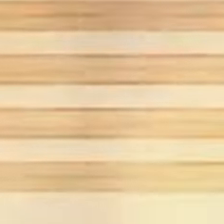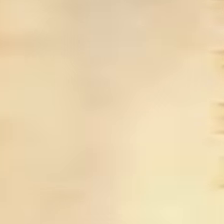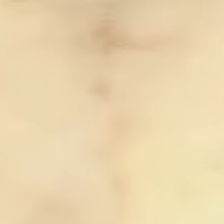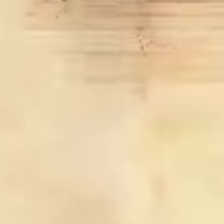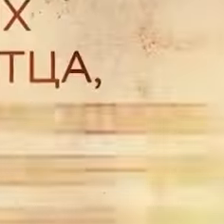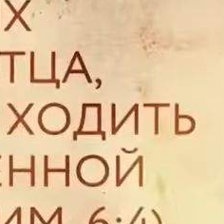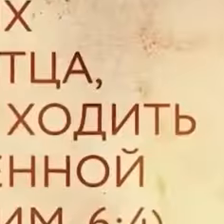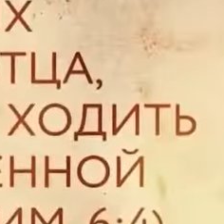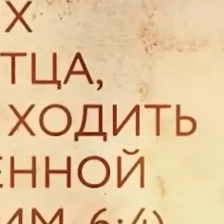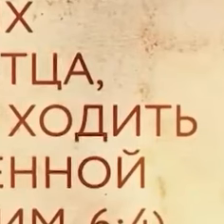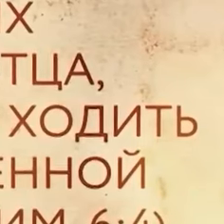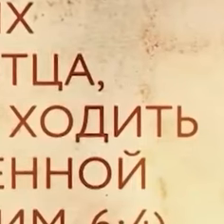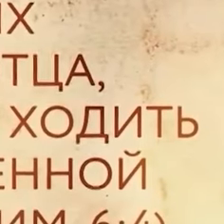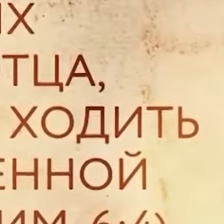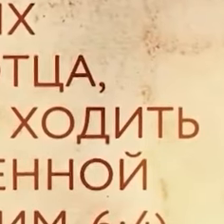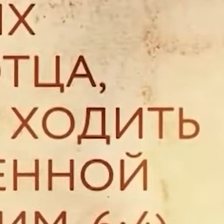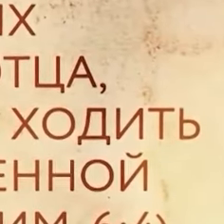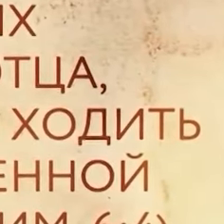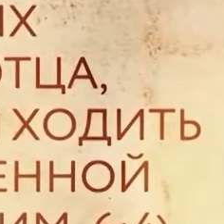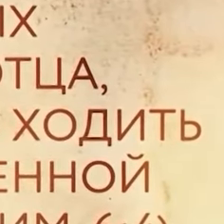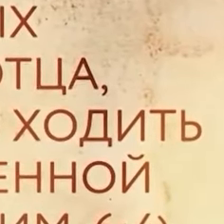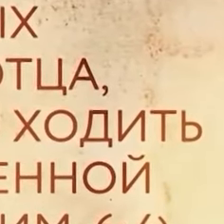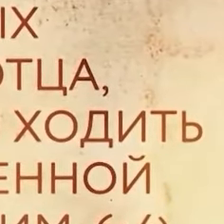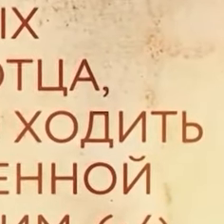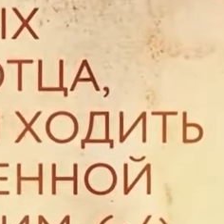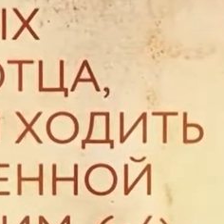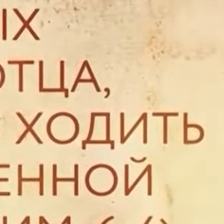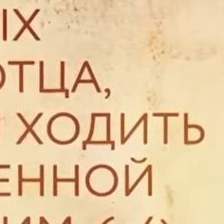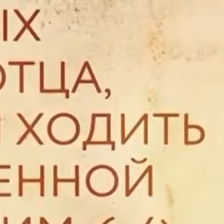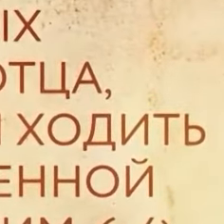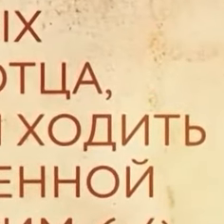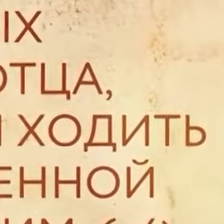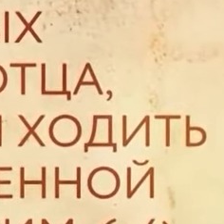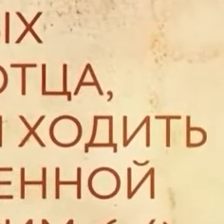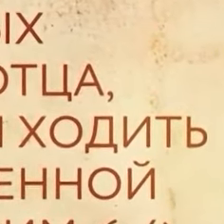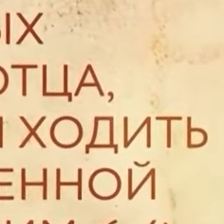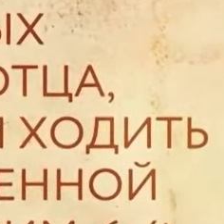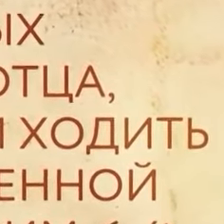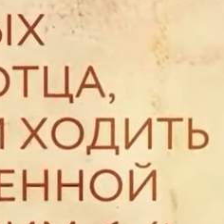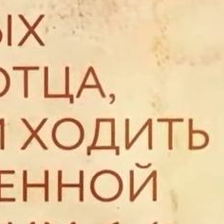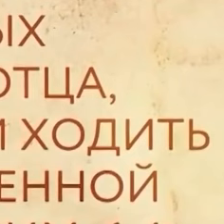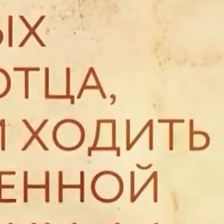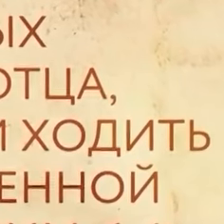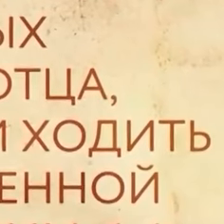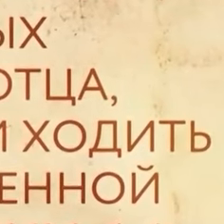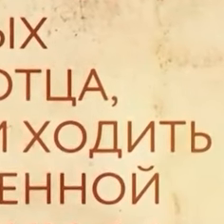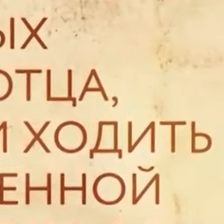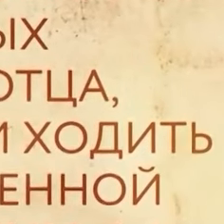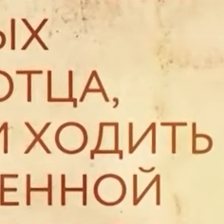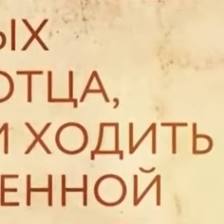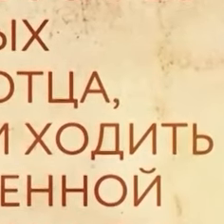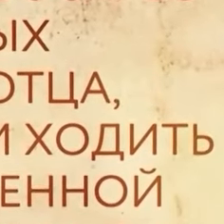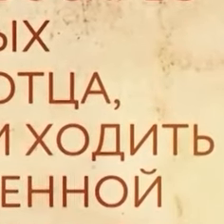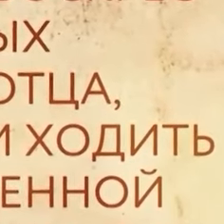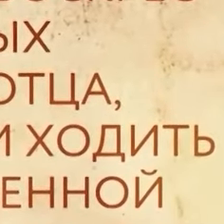Евангелию. Апостол говорит: «Мы погребли с Ним крещением в смерть, дабы, как Христос воскрес